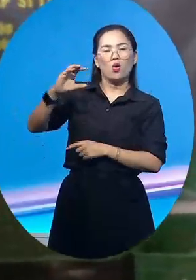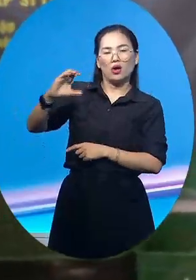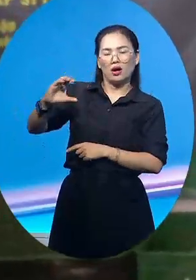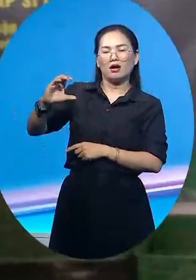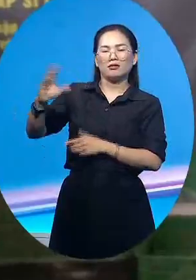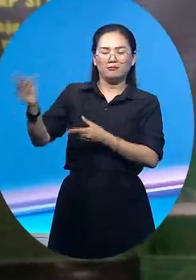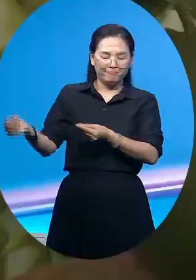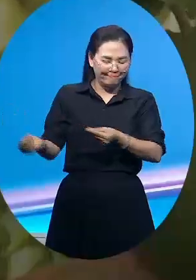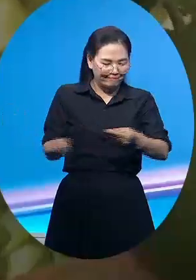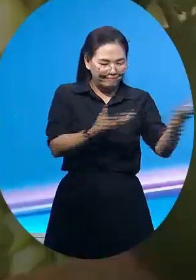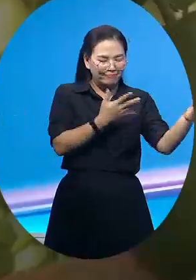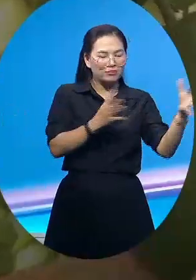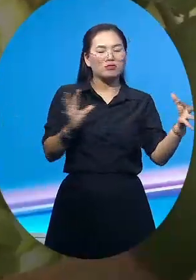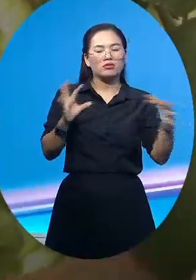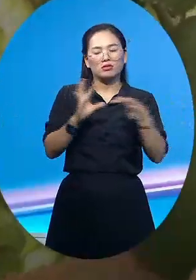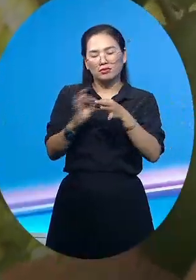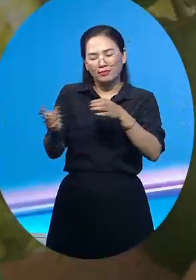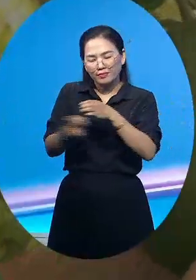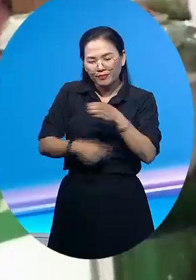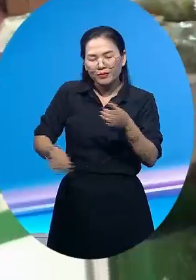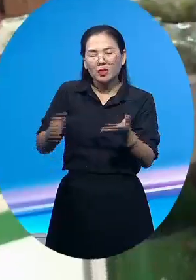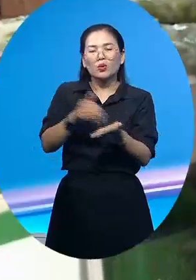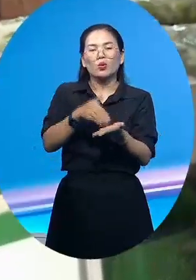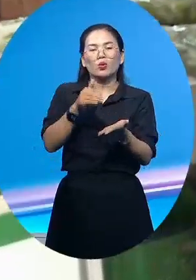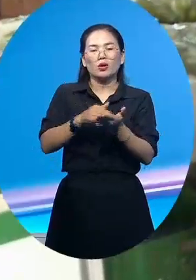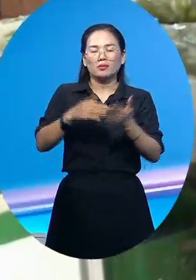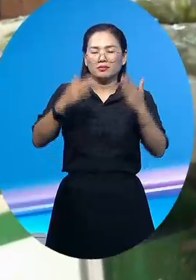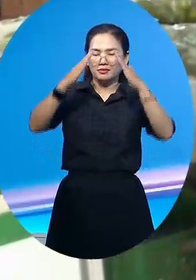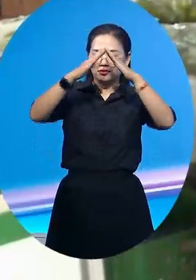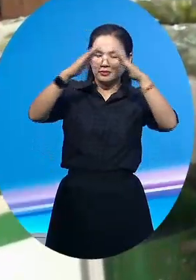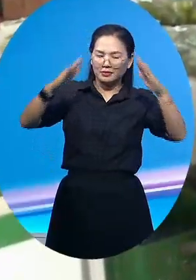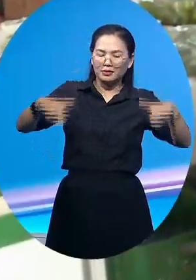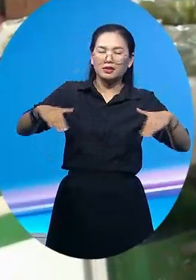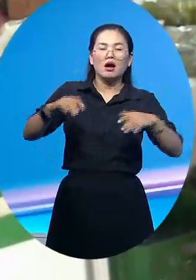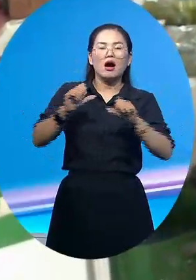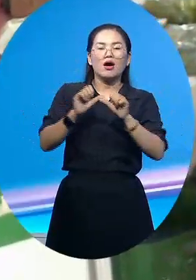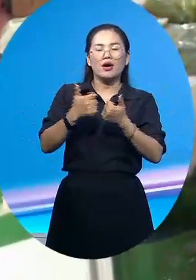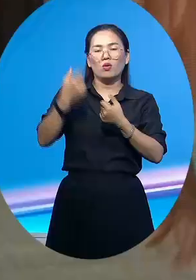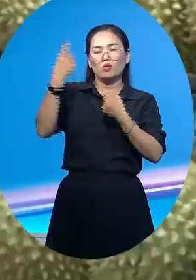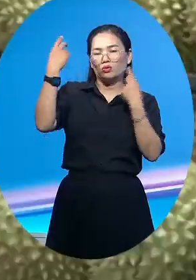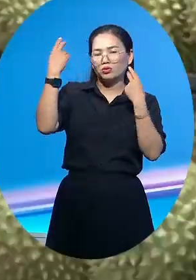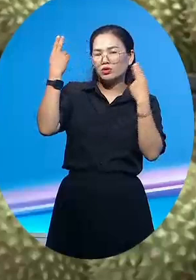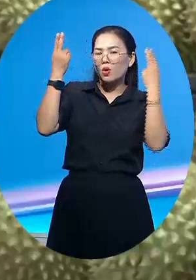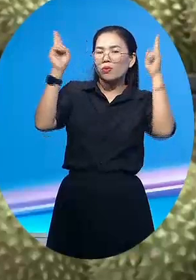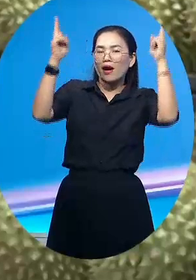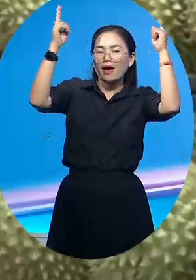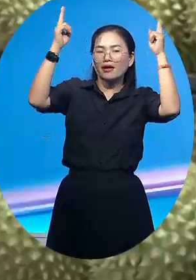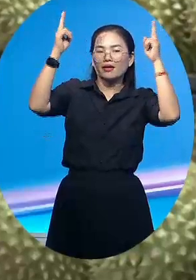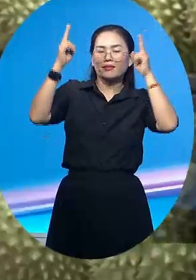việc liên kết với các nhà nông các nhà cung cấp xây dựng nông trại Xuân Điền phạm tại tỉnh Đồng Nai